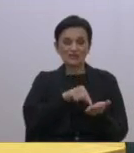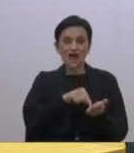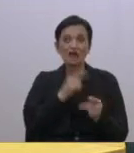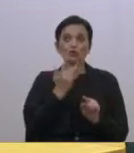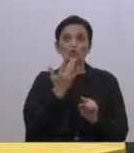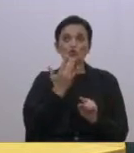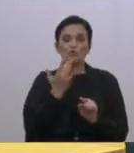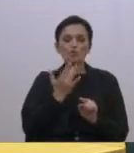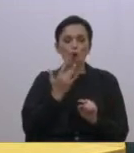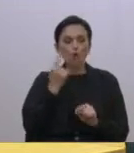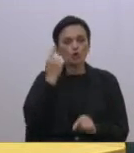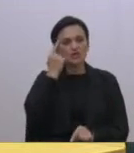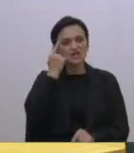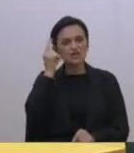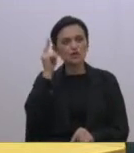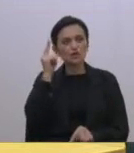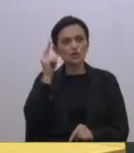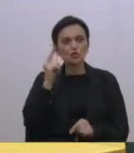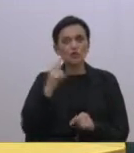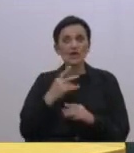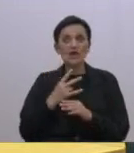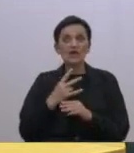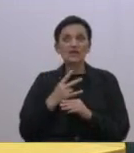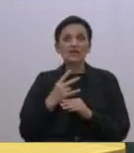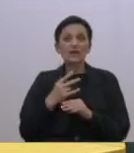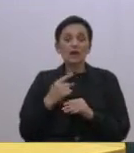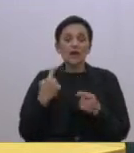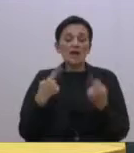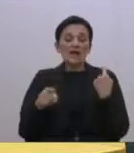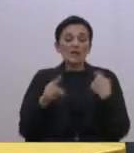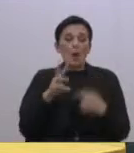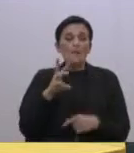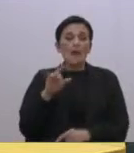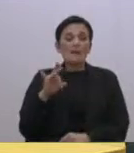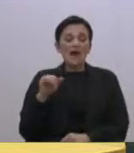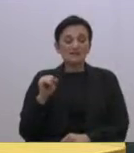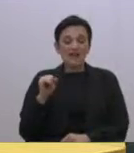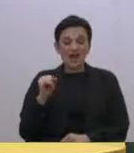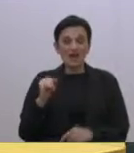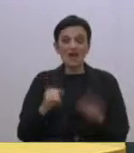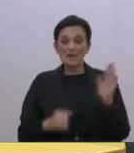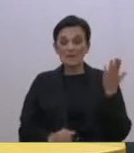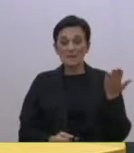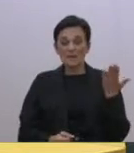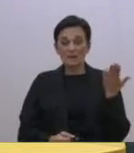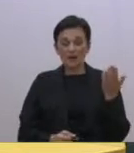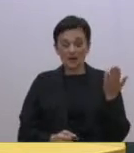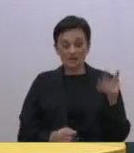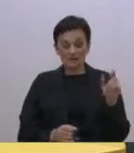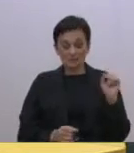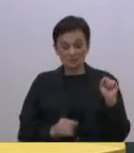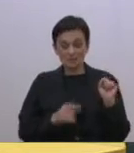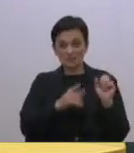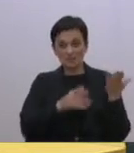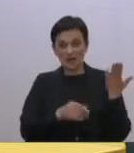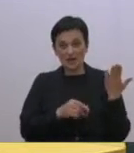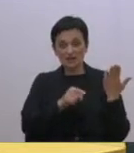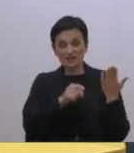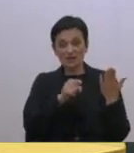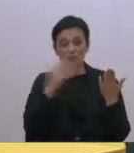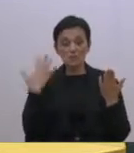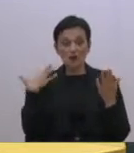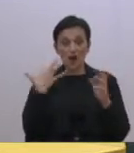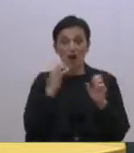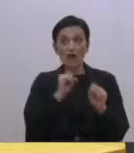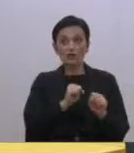პოლიტიკურად და იდეოლოგიურად უჭერენ რადიკალი მემარცხენეები დასავლეთში, ხაზს ასევე კატასტროფიზმის იდეით